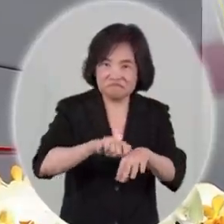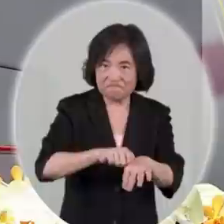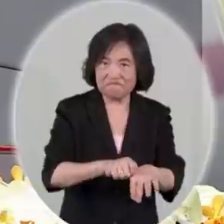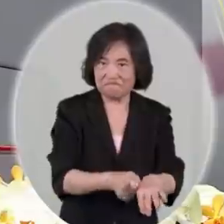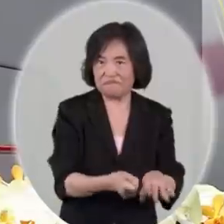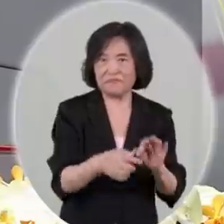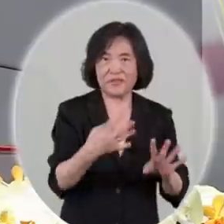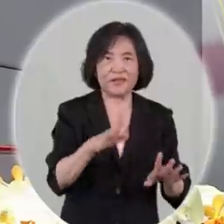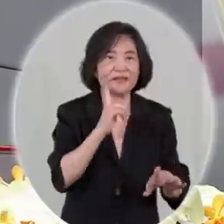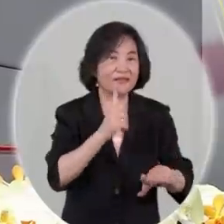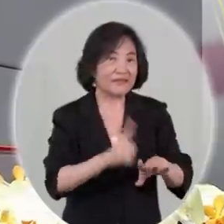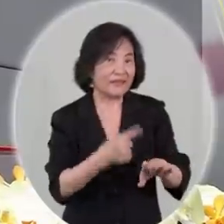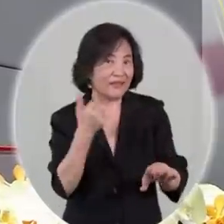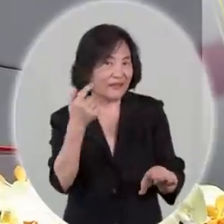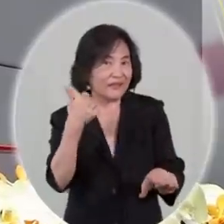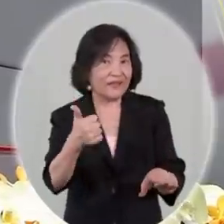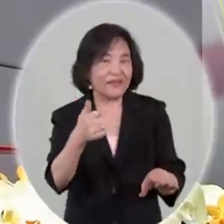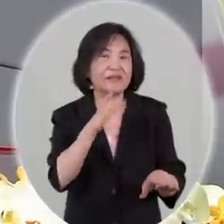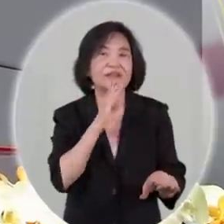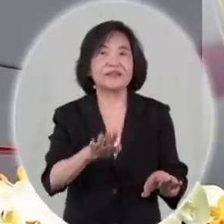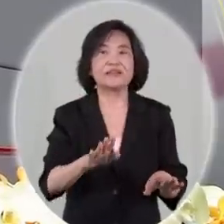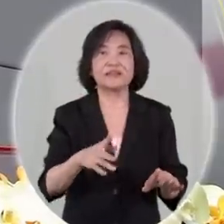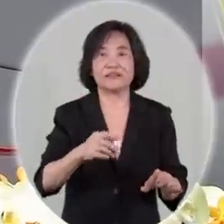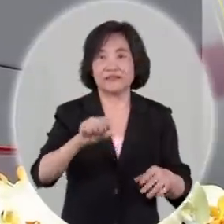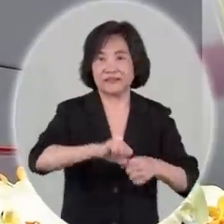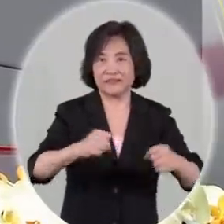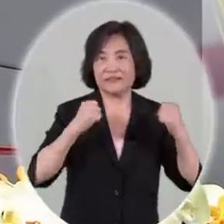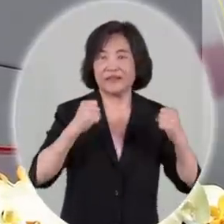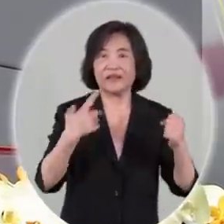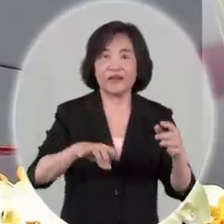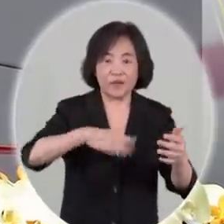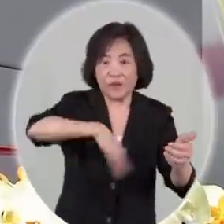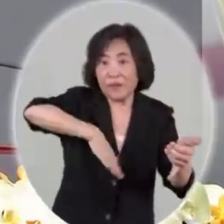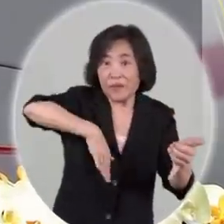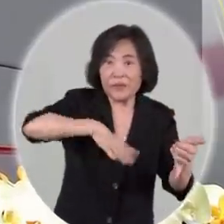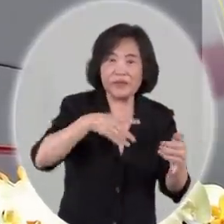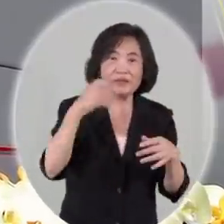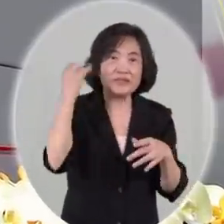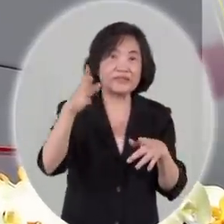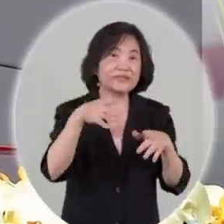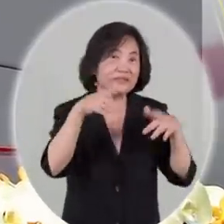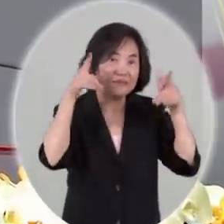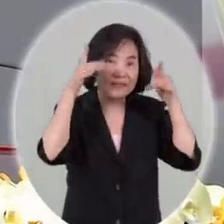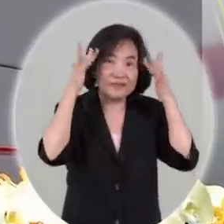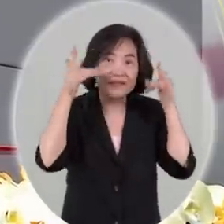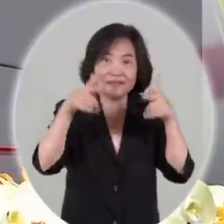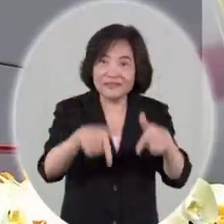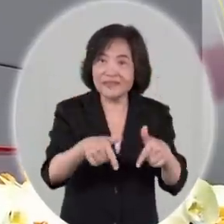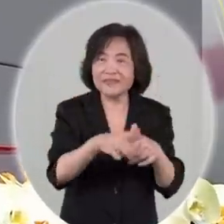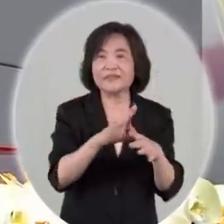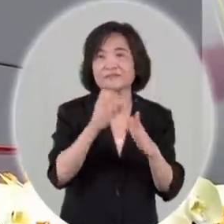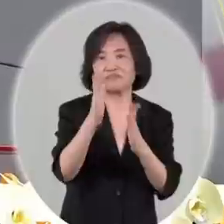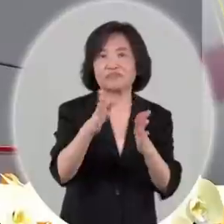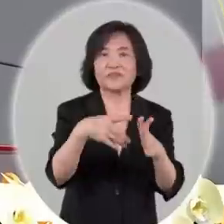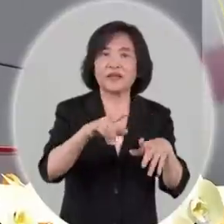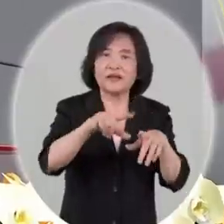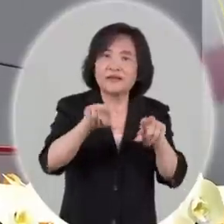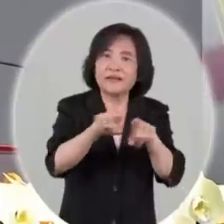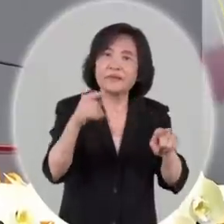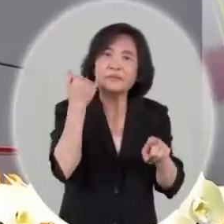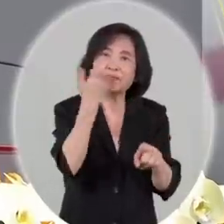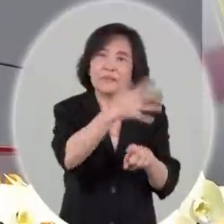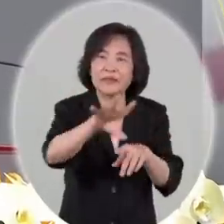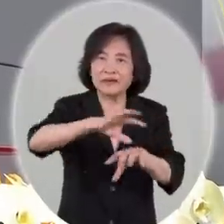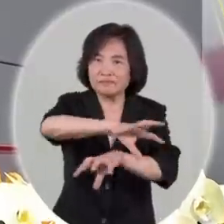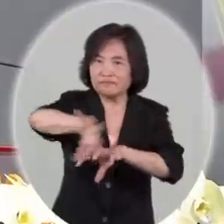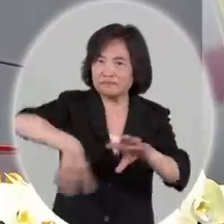性，推展新南向政策、非洲计划及申请加入跨太平洋伙伴全面进